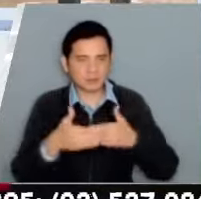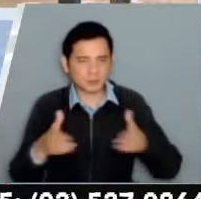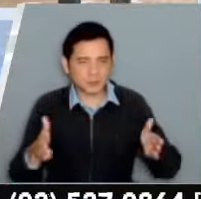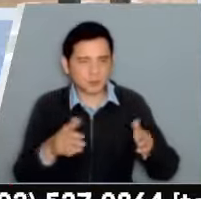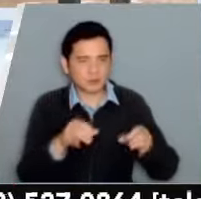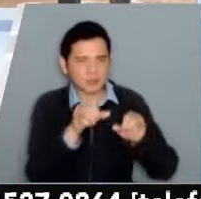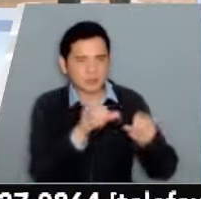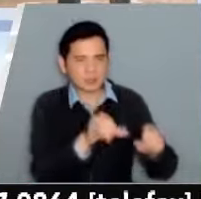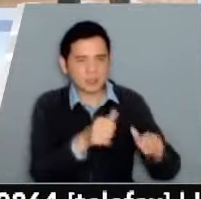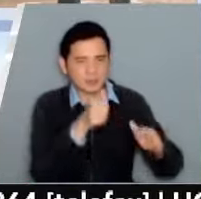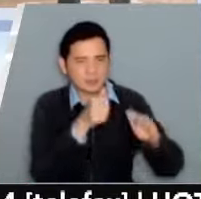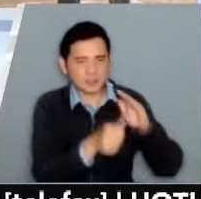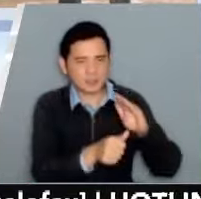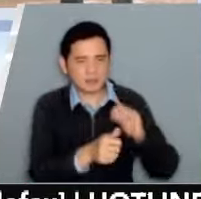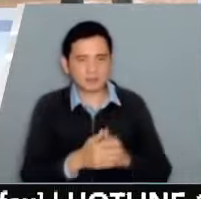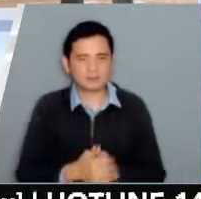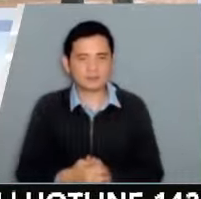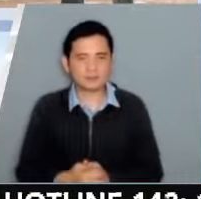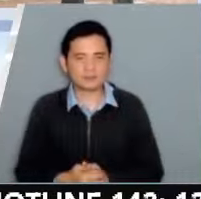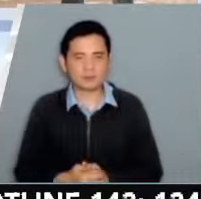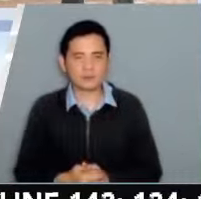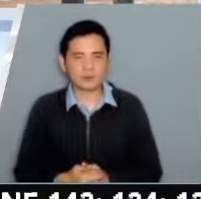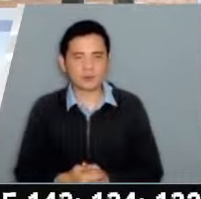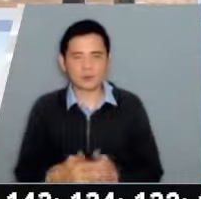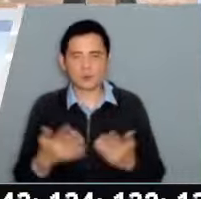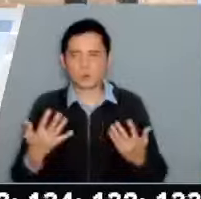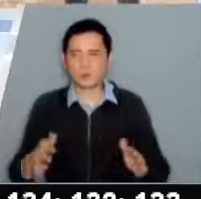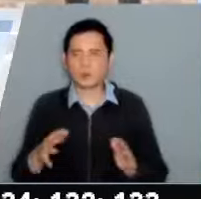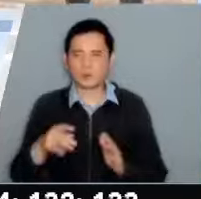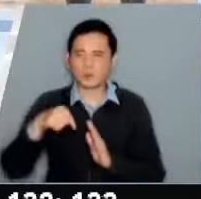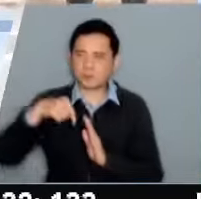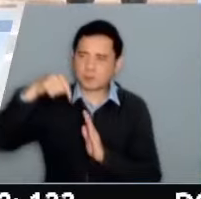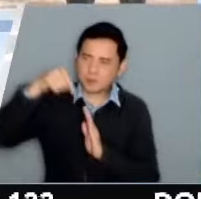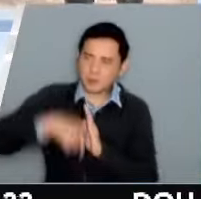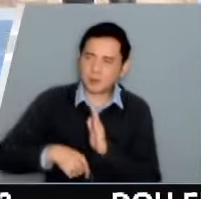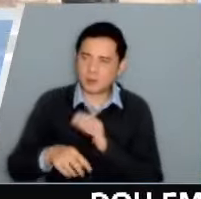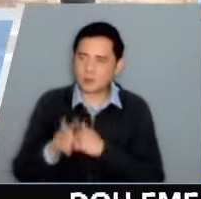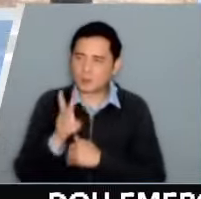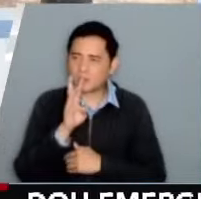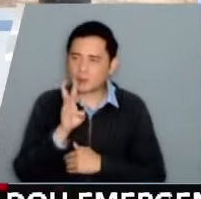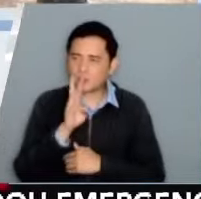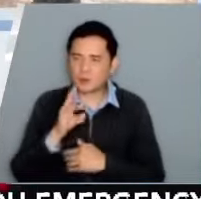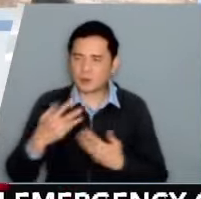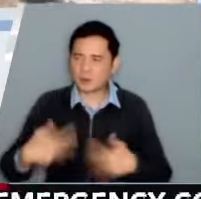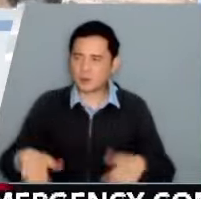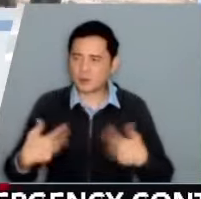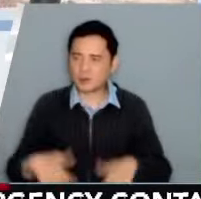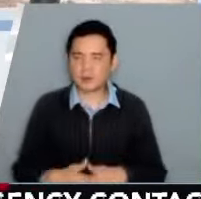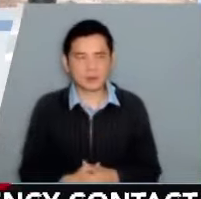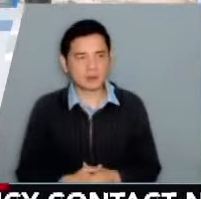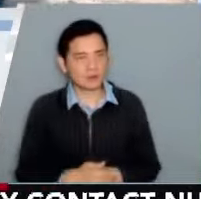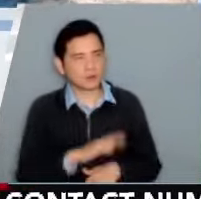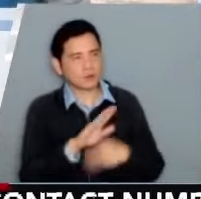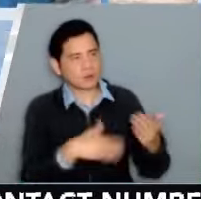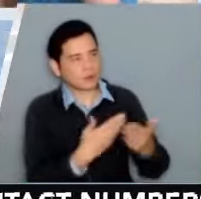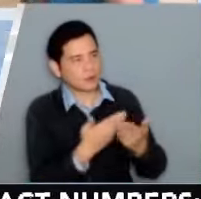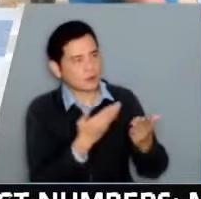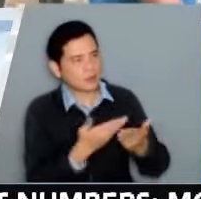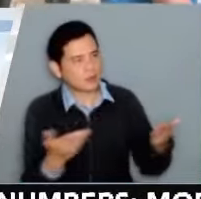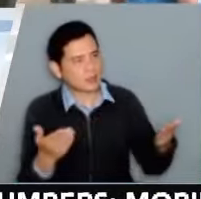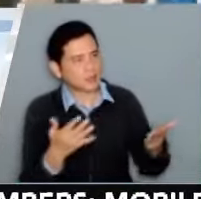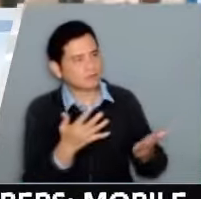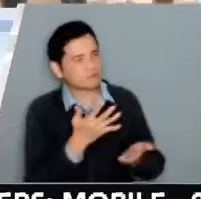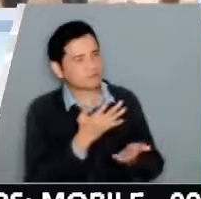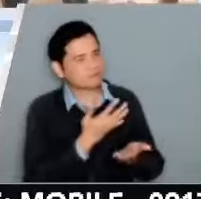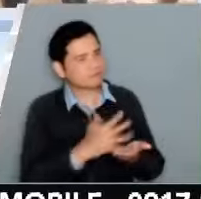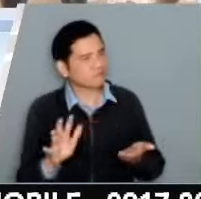tubig. Sus, malalim. Tapos mga putik. Wala po kami na isalbang mga gamit. Lahat po lubog.